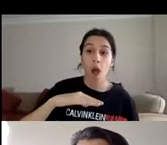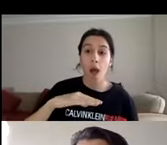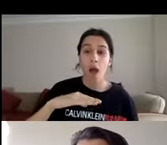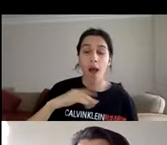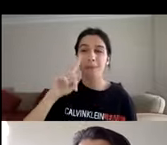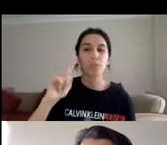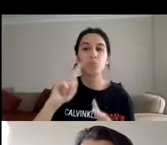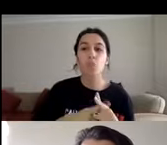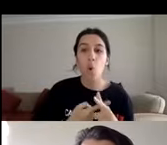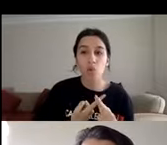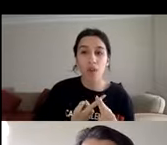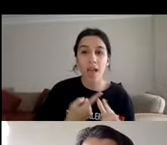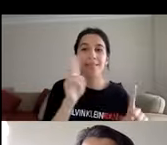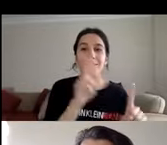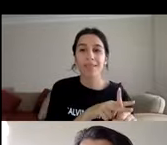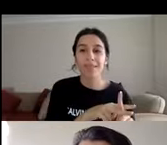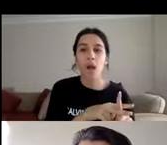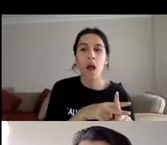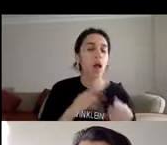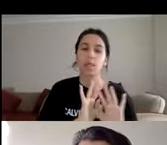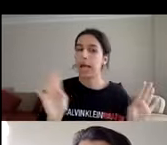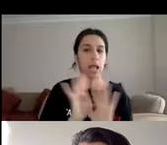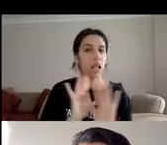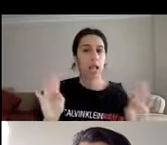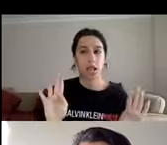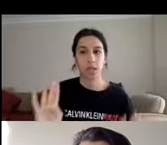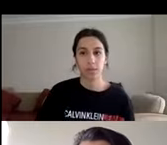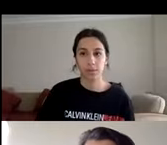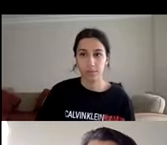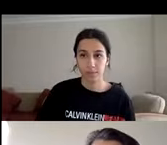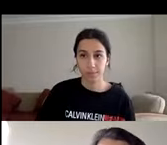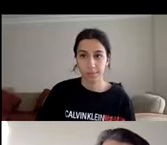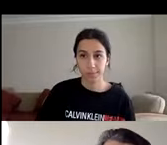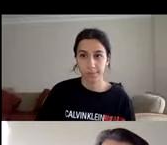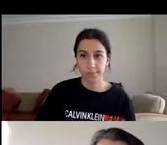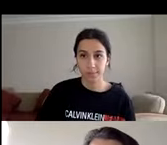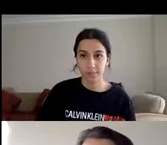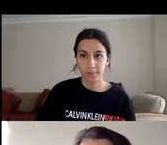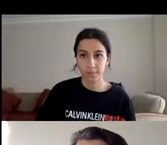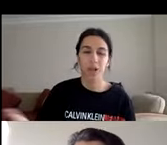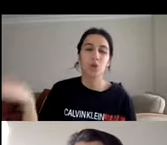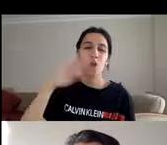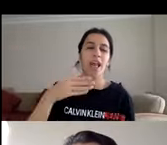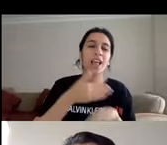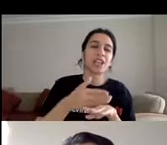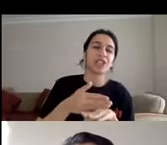projeye eklenecek bir eklenti değildir. Bir tür add-on, böyle bir plugin, gel tak sonradan. Şöyle oluyor çünkü, gidip